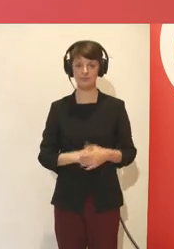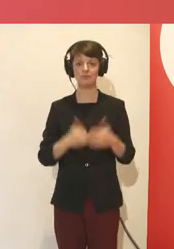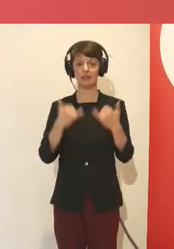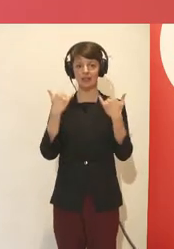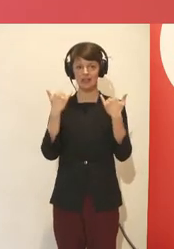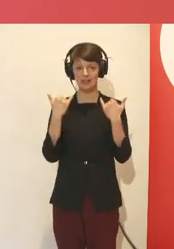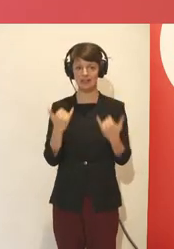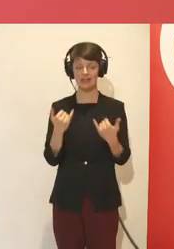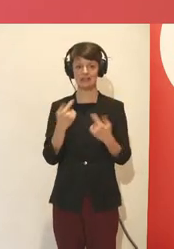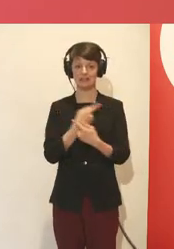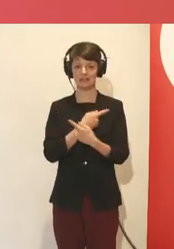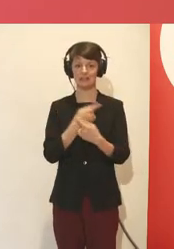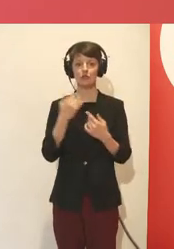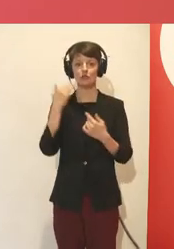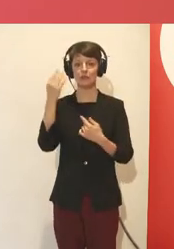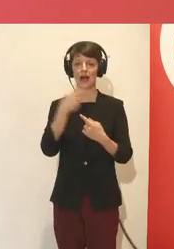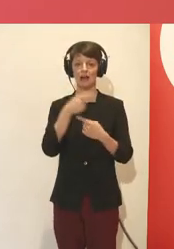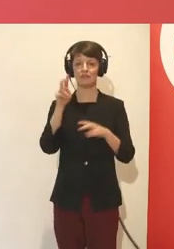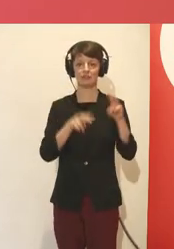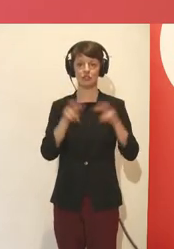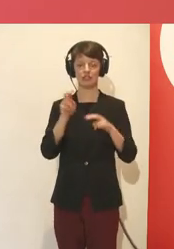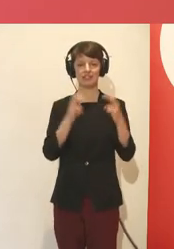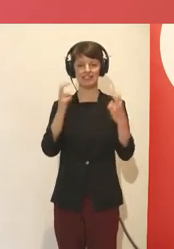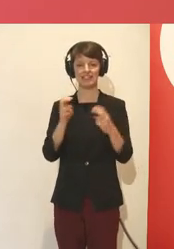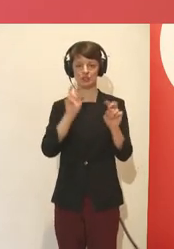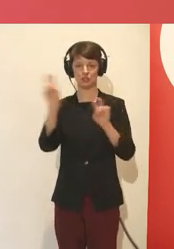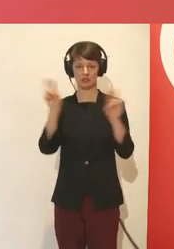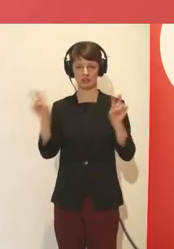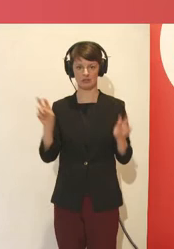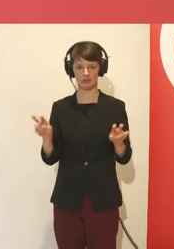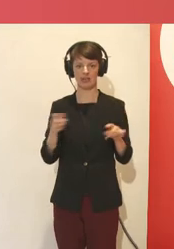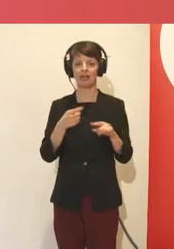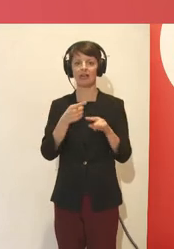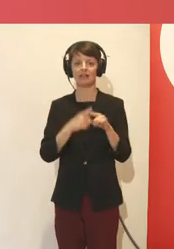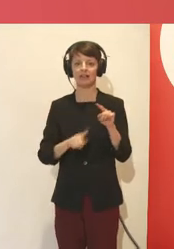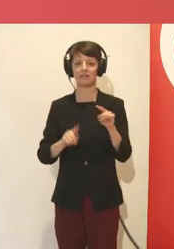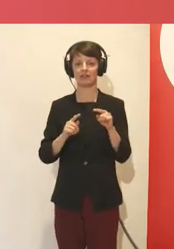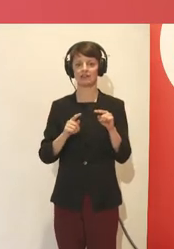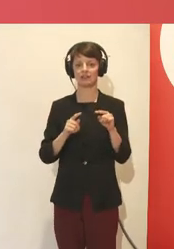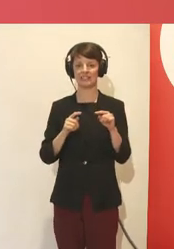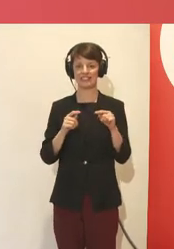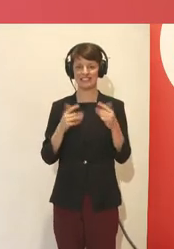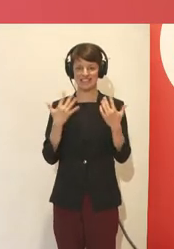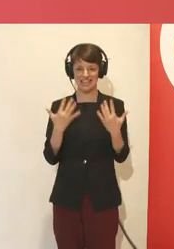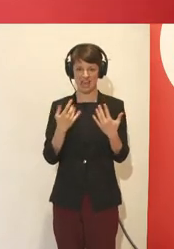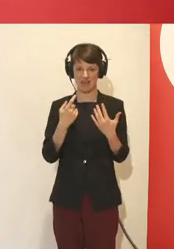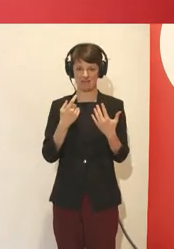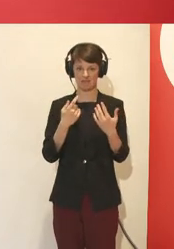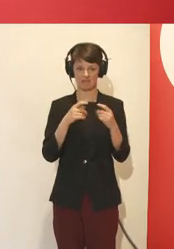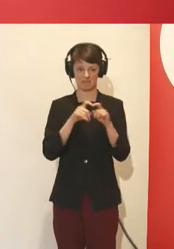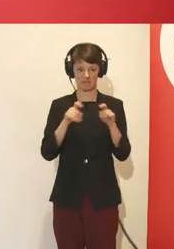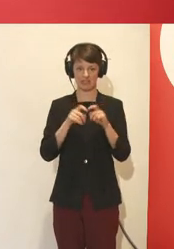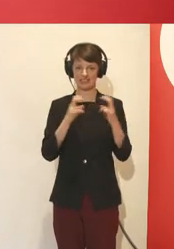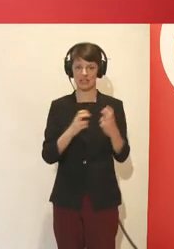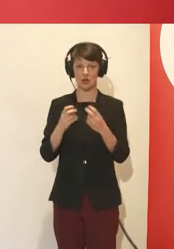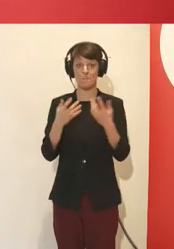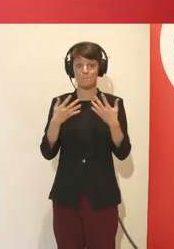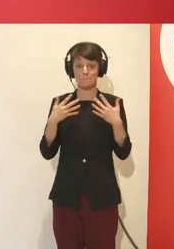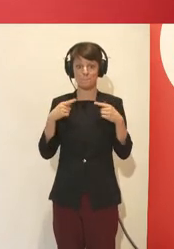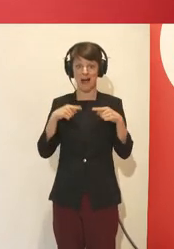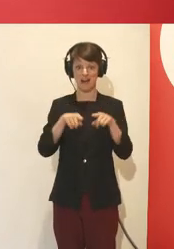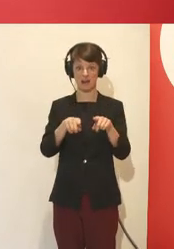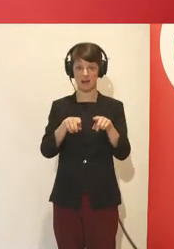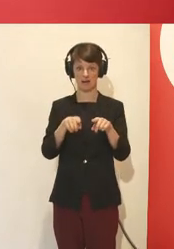später ja alle in verschiedenen sessions finden teilweise bis zu zehn sachen parallel statt das heißt nicht alle